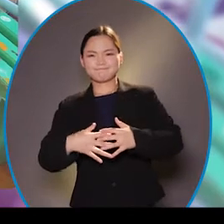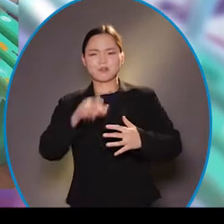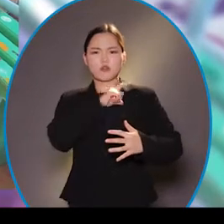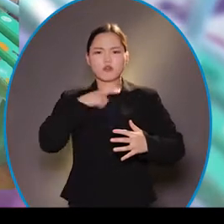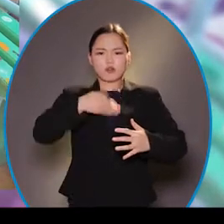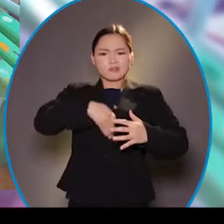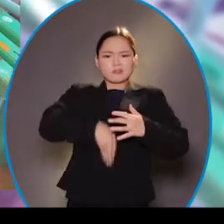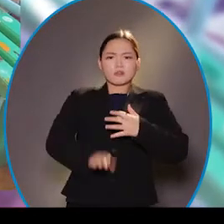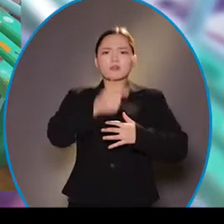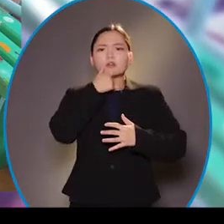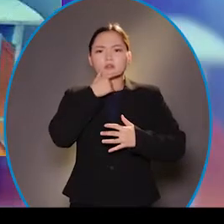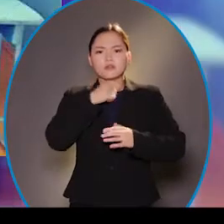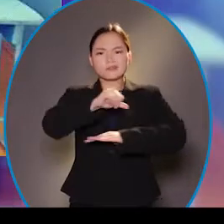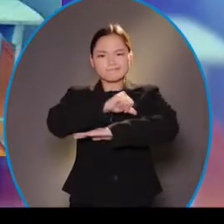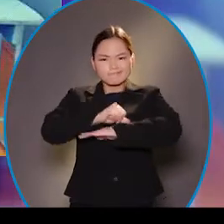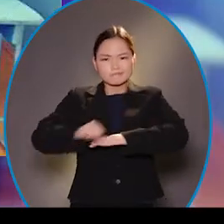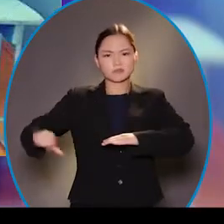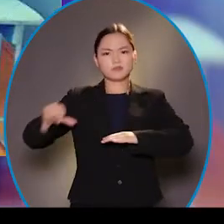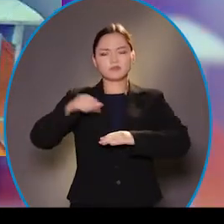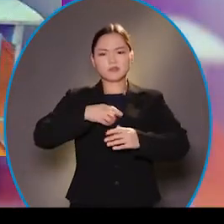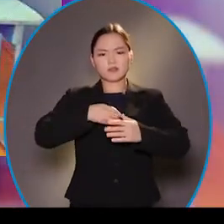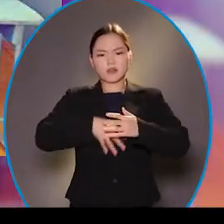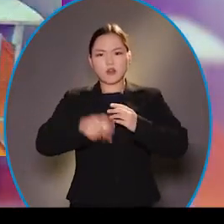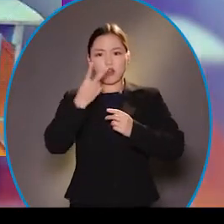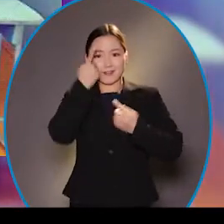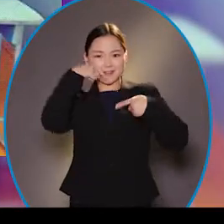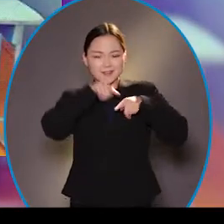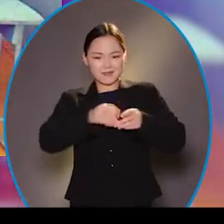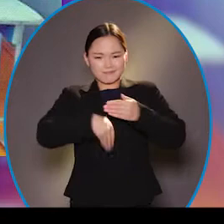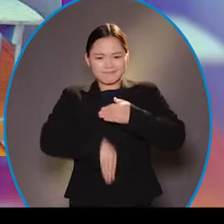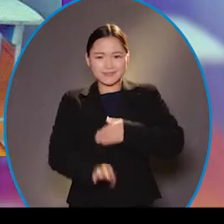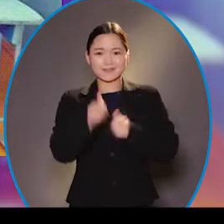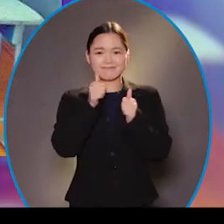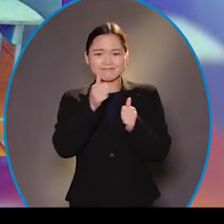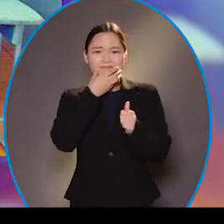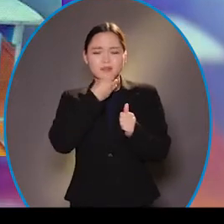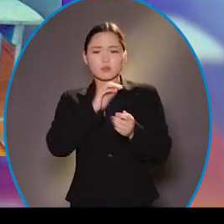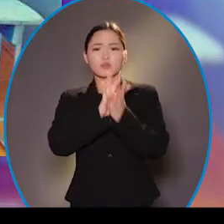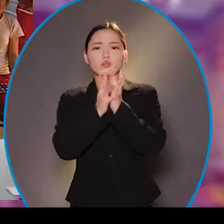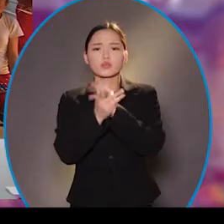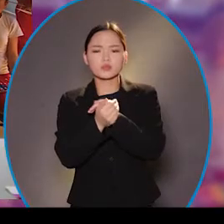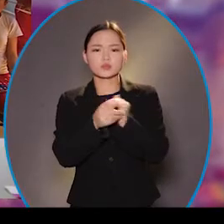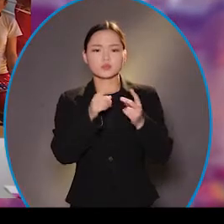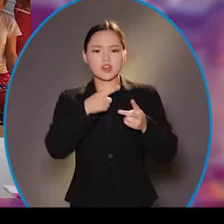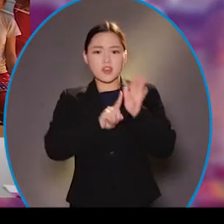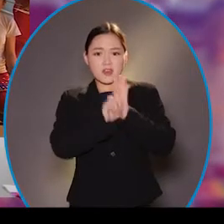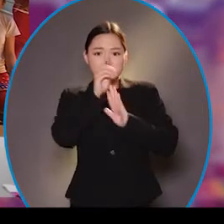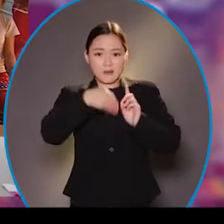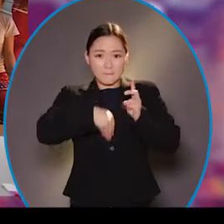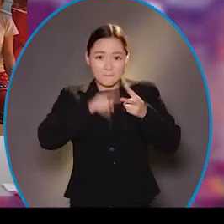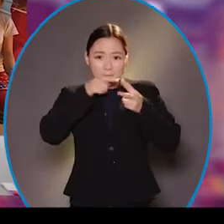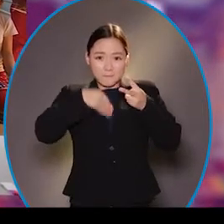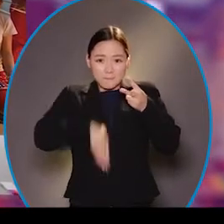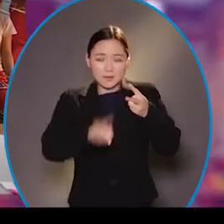чадахгүй улмаас мис заслын аргаар ихрүүдийг 9 минут гаргаж авсан ч эхэнд төрсөн Жавзан охины шарлалт